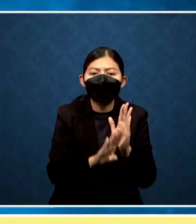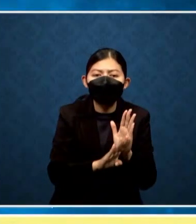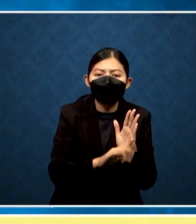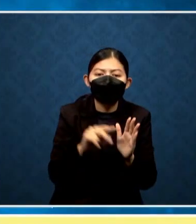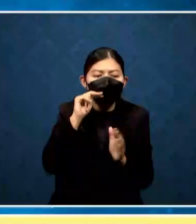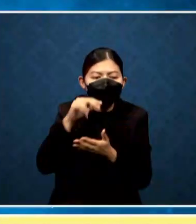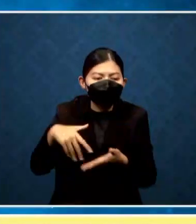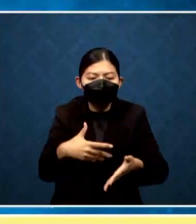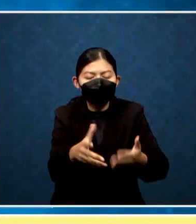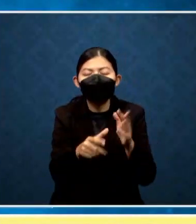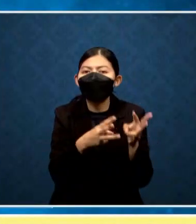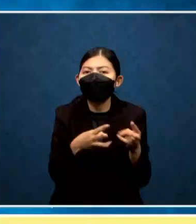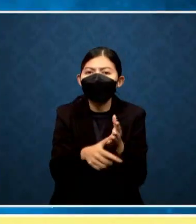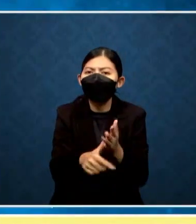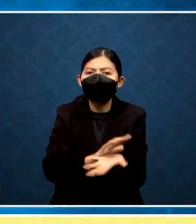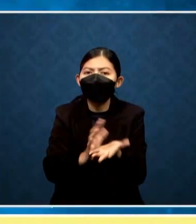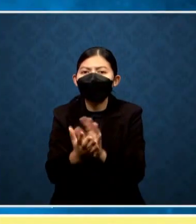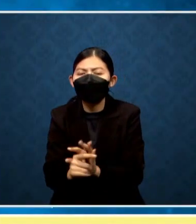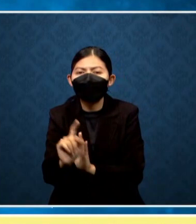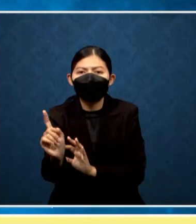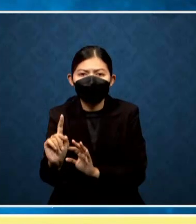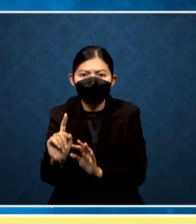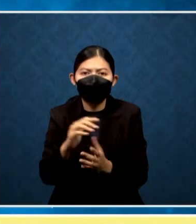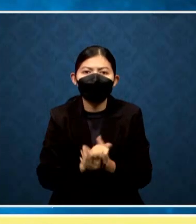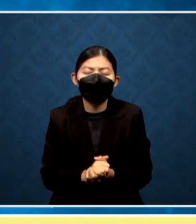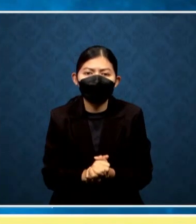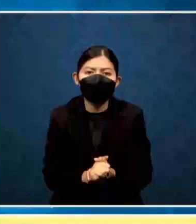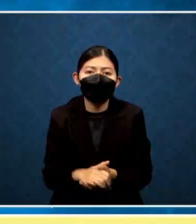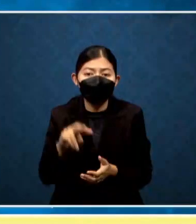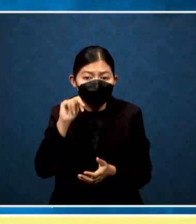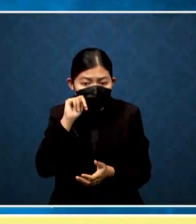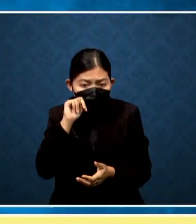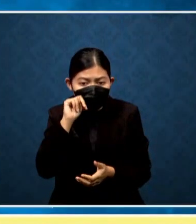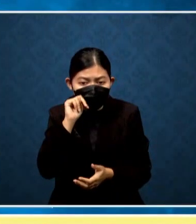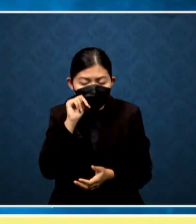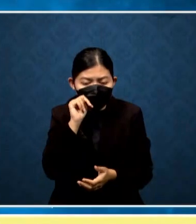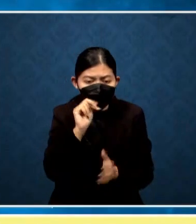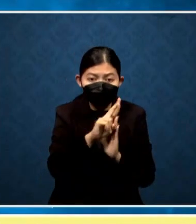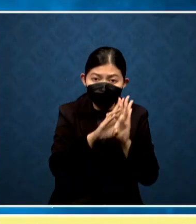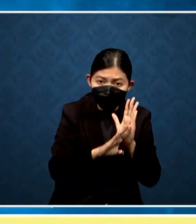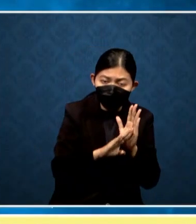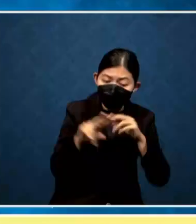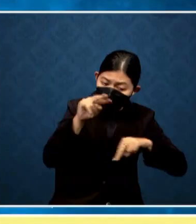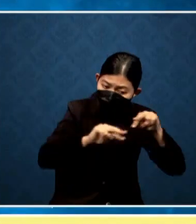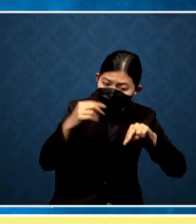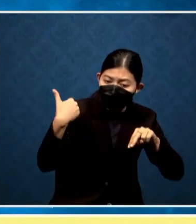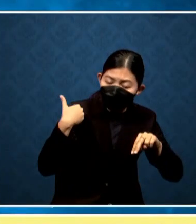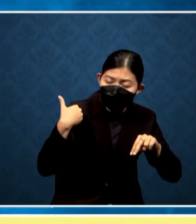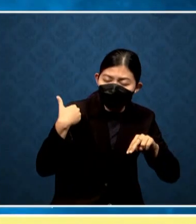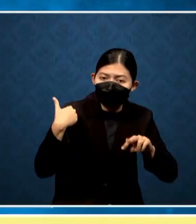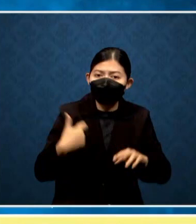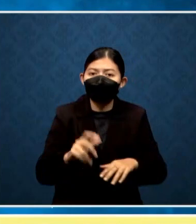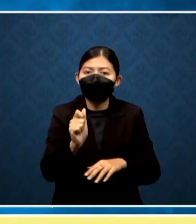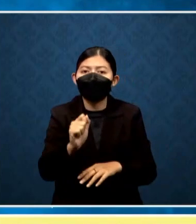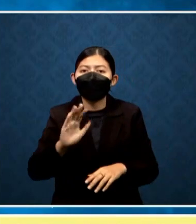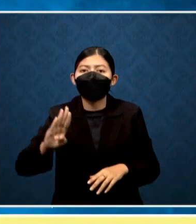บัรนำเสยชมชนในพื้นที่ ให้องคกปก